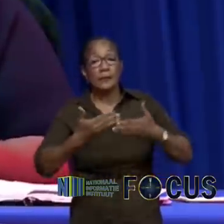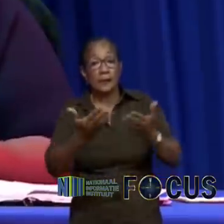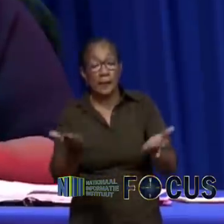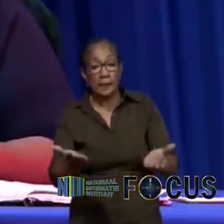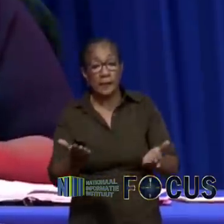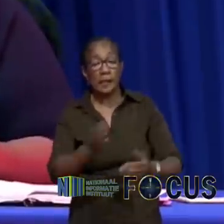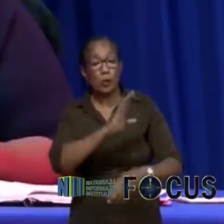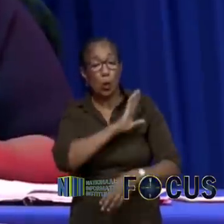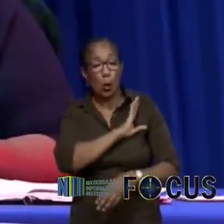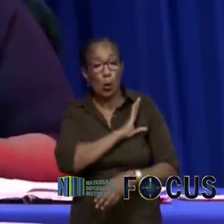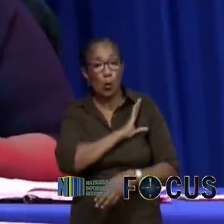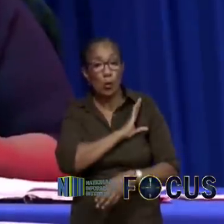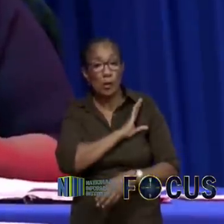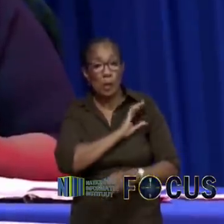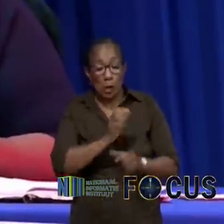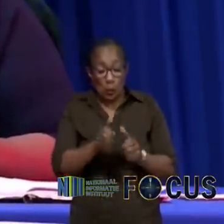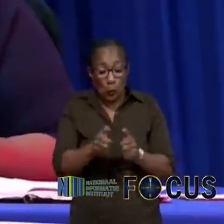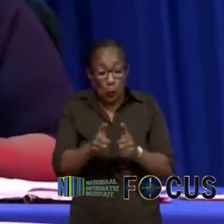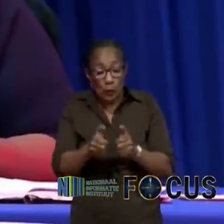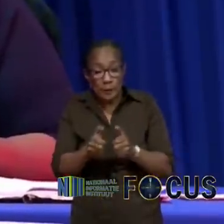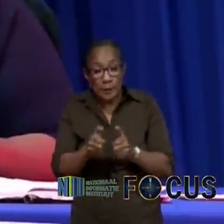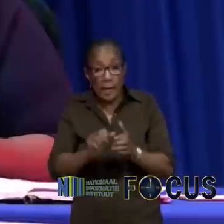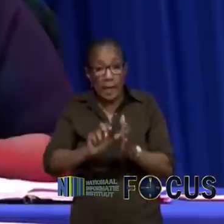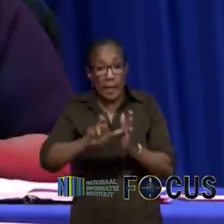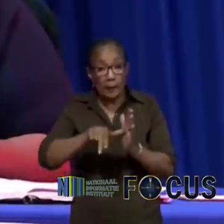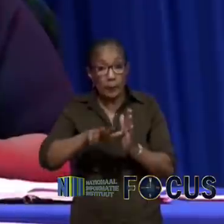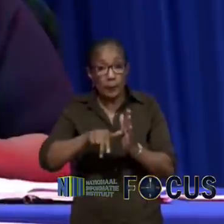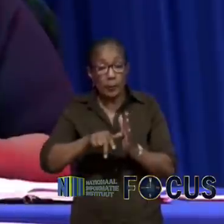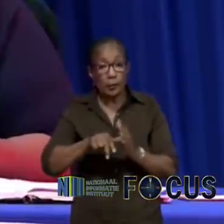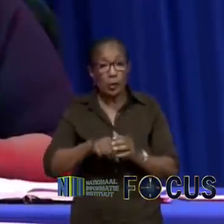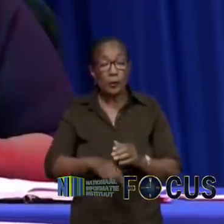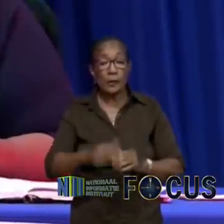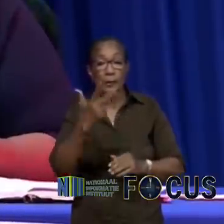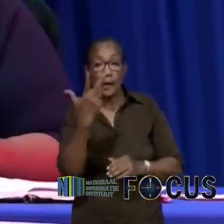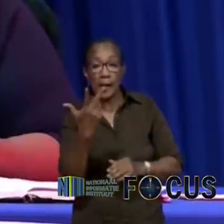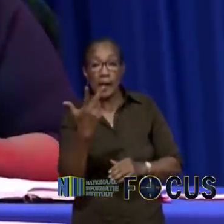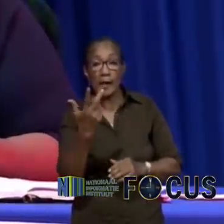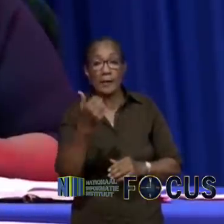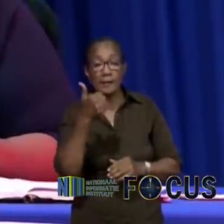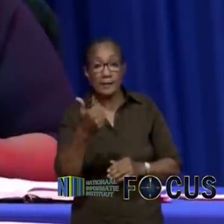is. Er is ook een WhatsApp nummer